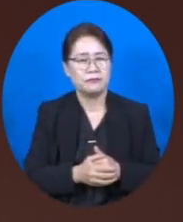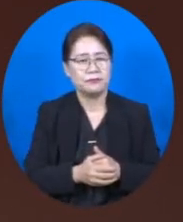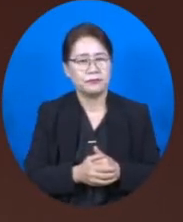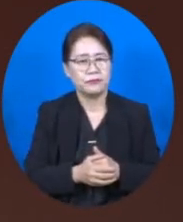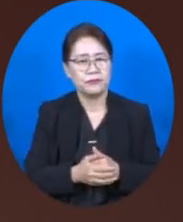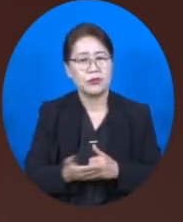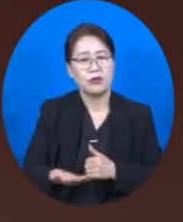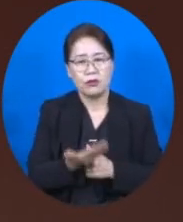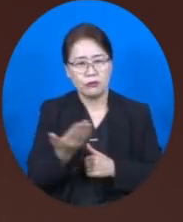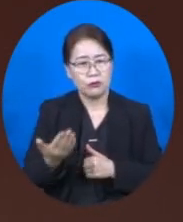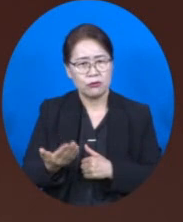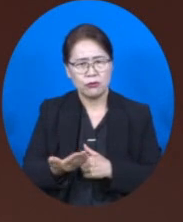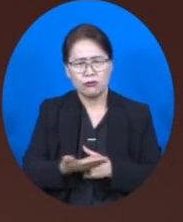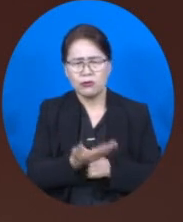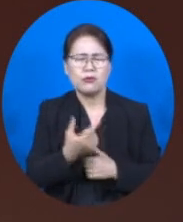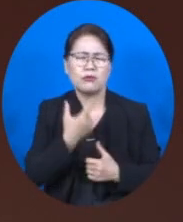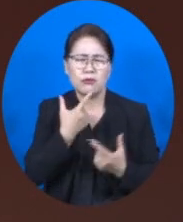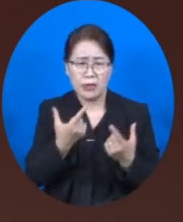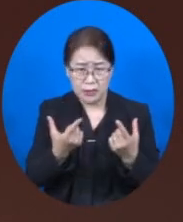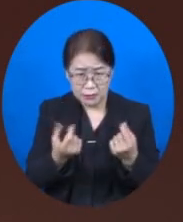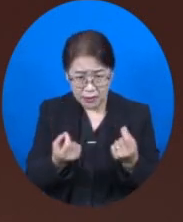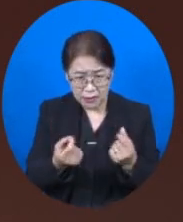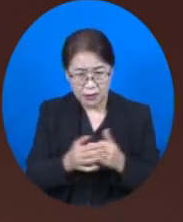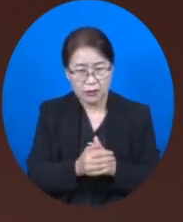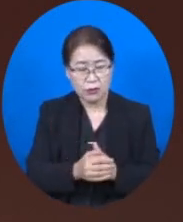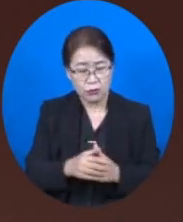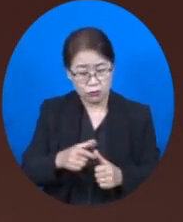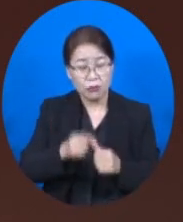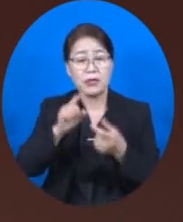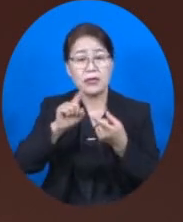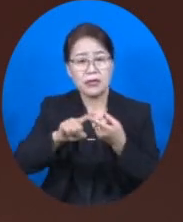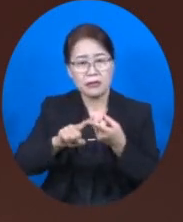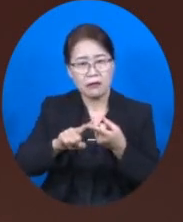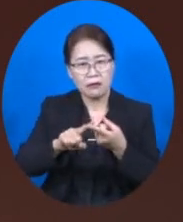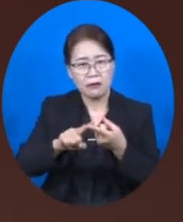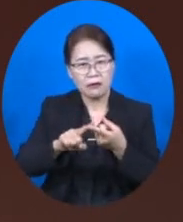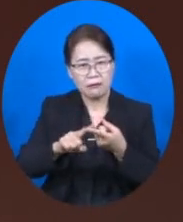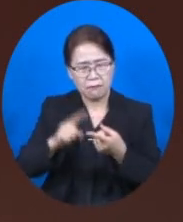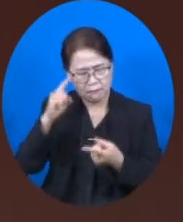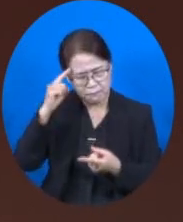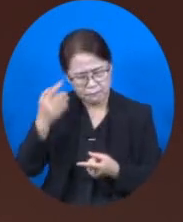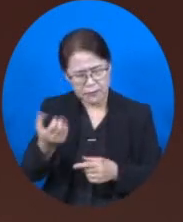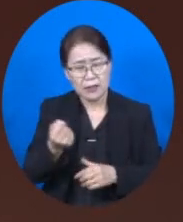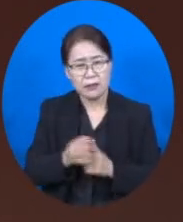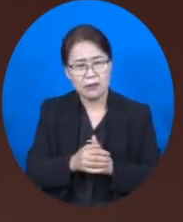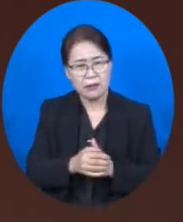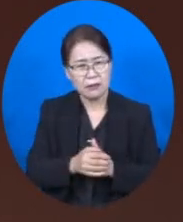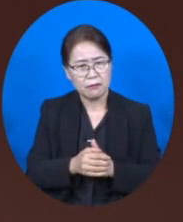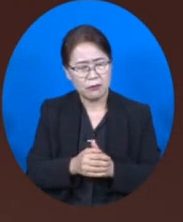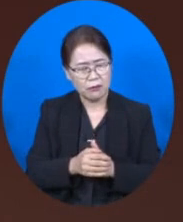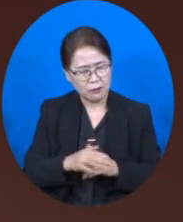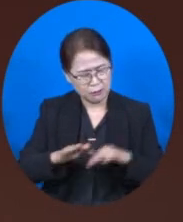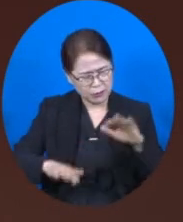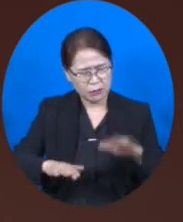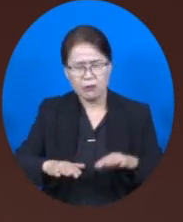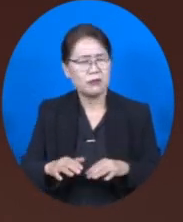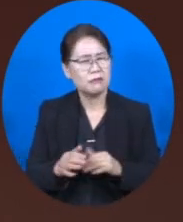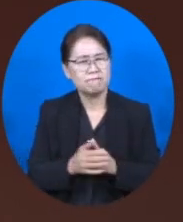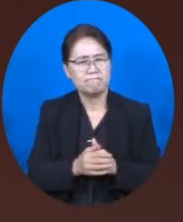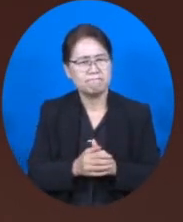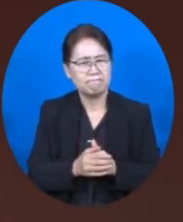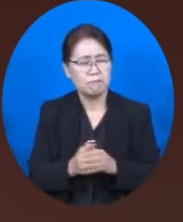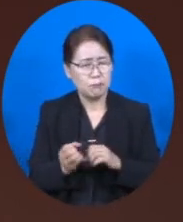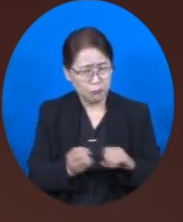우리도 마찬가지입니다 구원에 대해서 선입견과 편견을 버려야 됩니다 우리도 그런